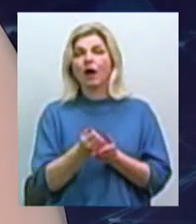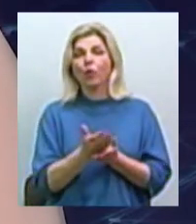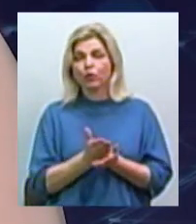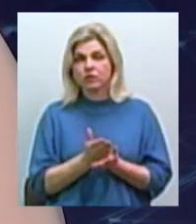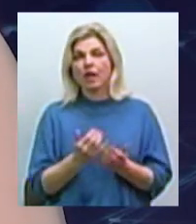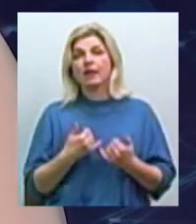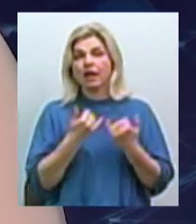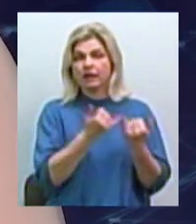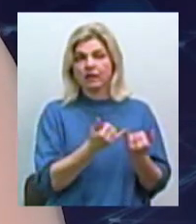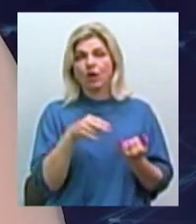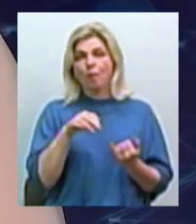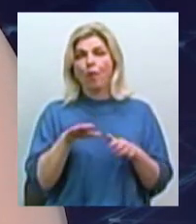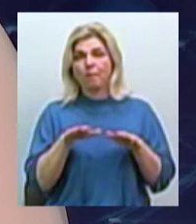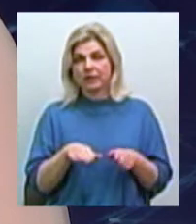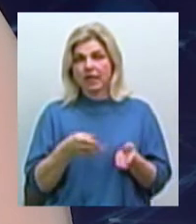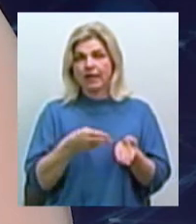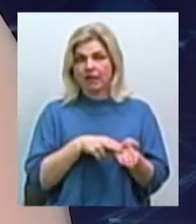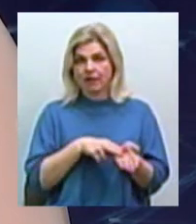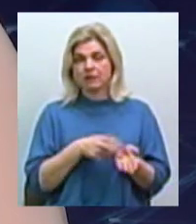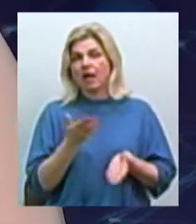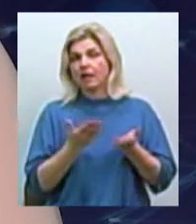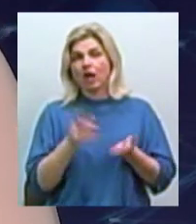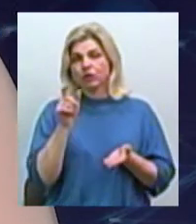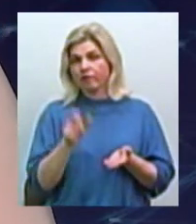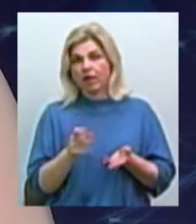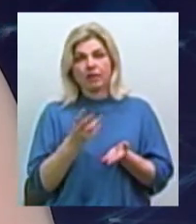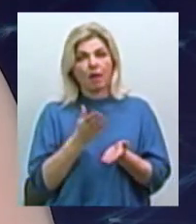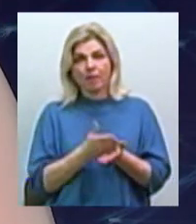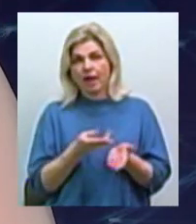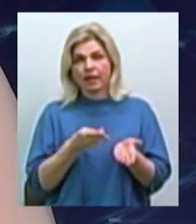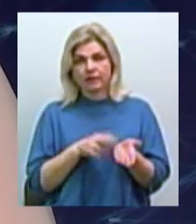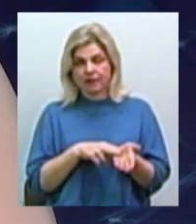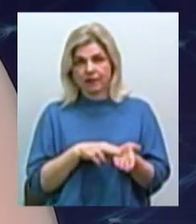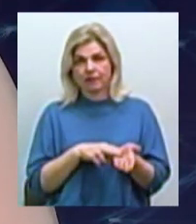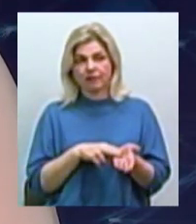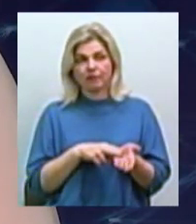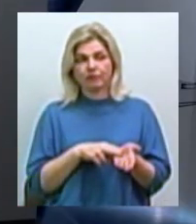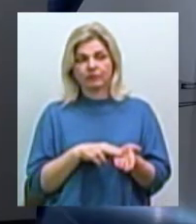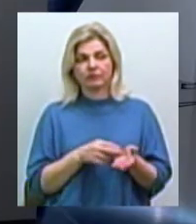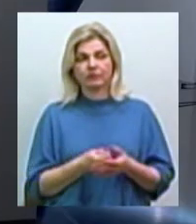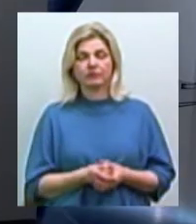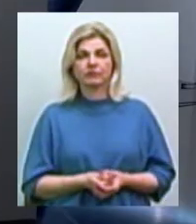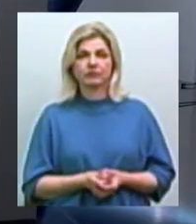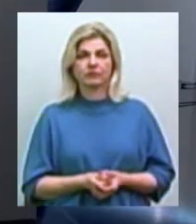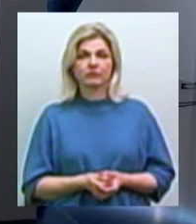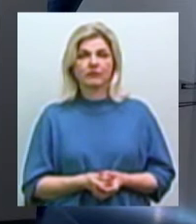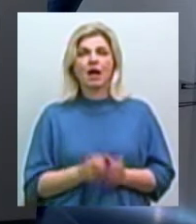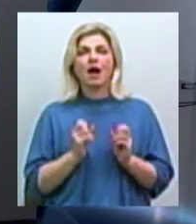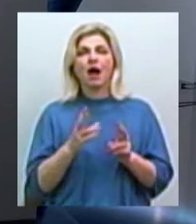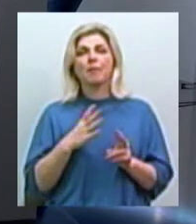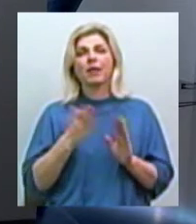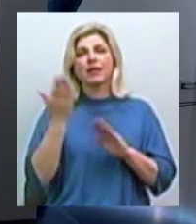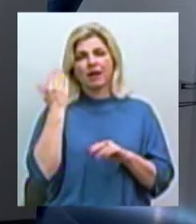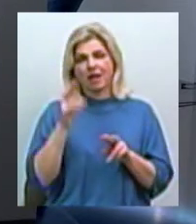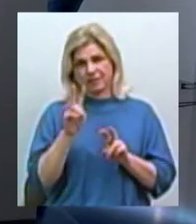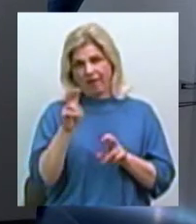місцем реєстрації. Якщо особа не має реєстрації... Реєстрація – це якщо, як було раніше, це прописка,